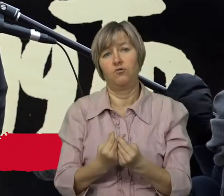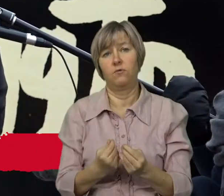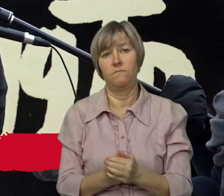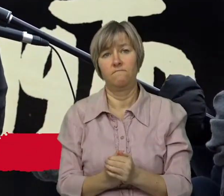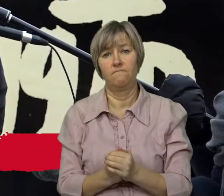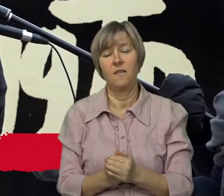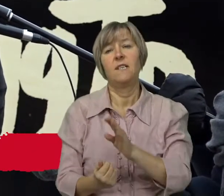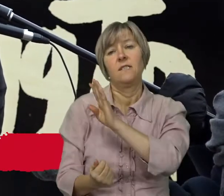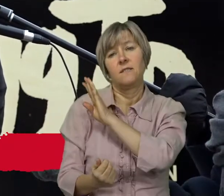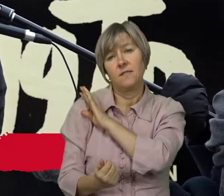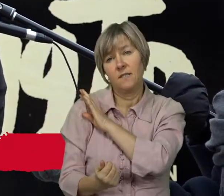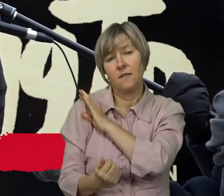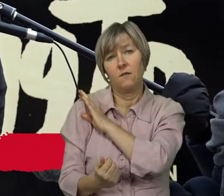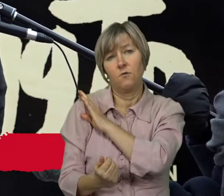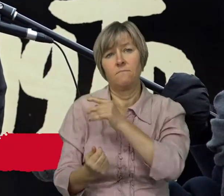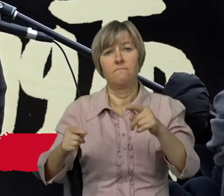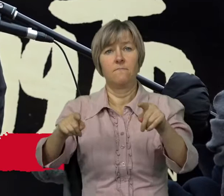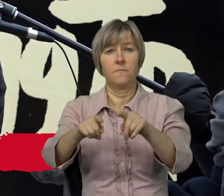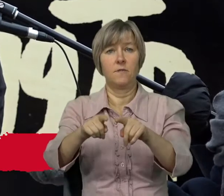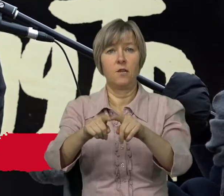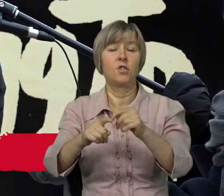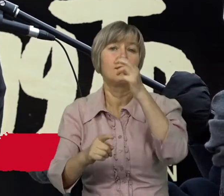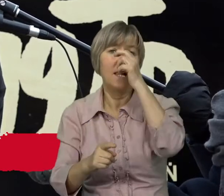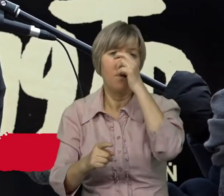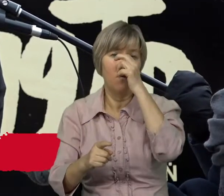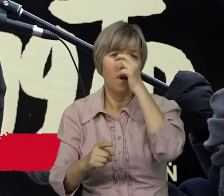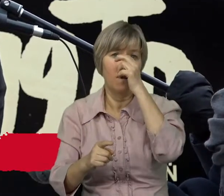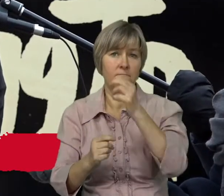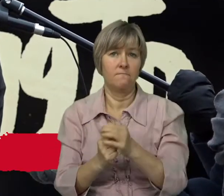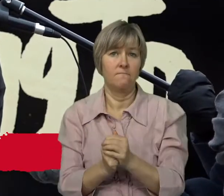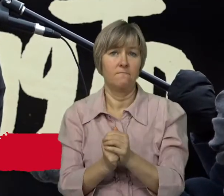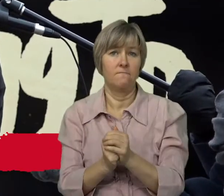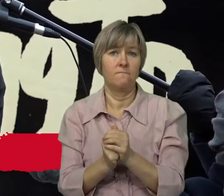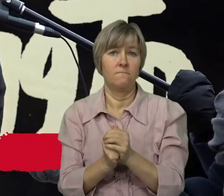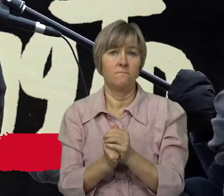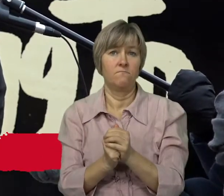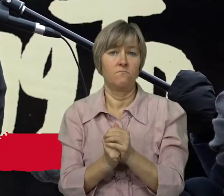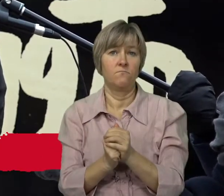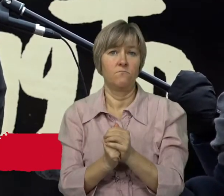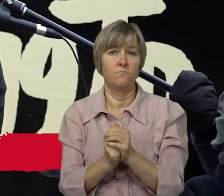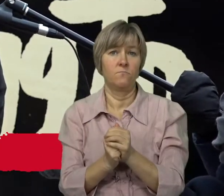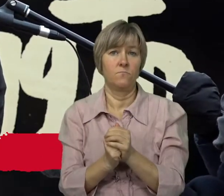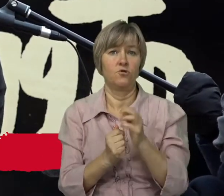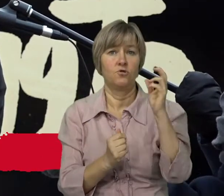Zginęli też ludzie z Elbląga, zginęli też ludzie ze Szczecina.